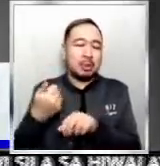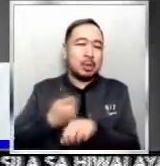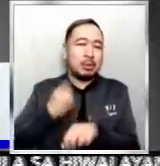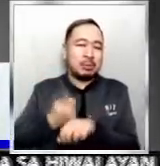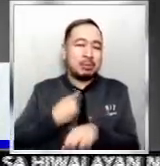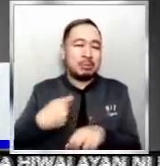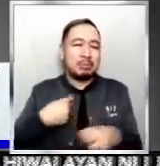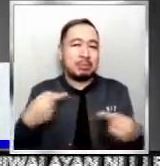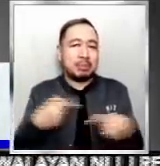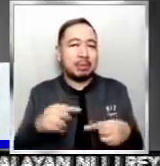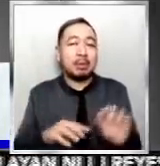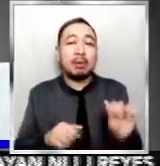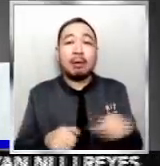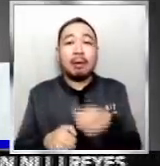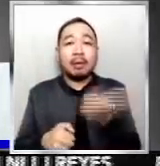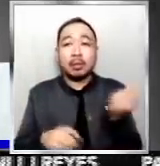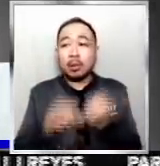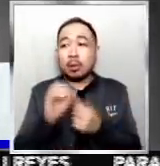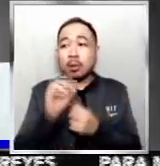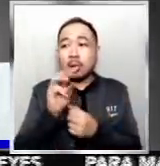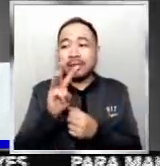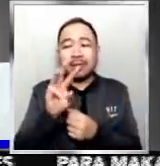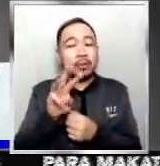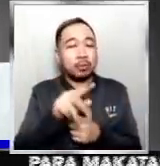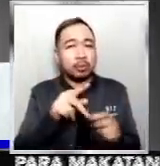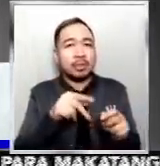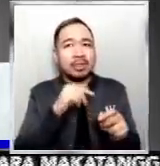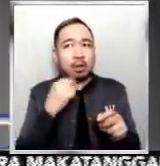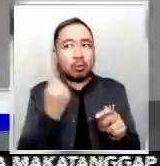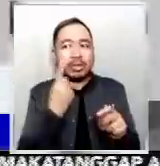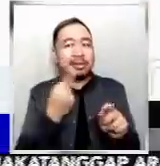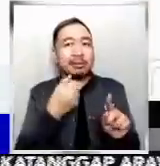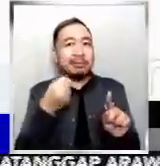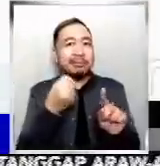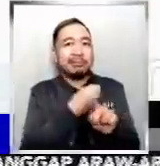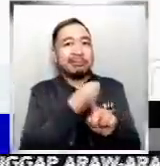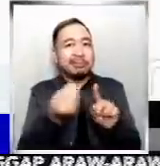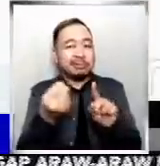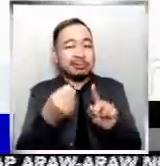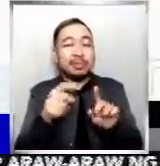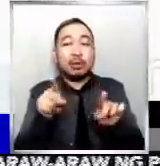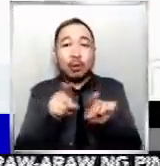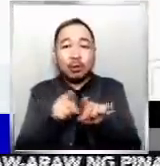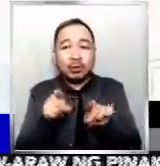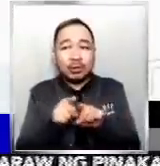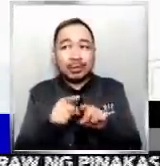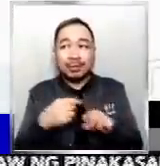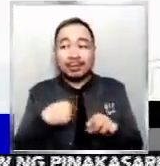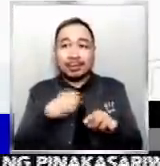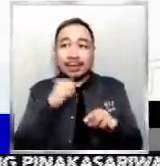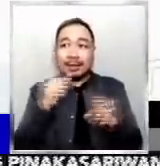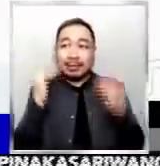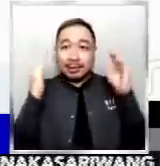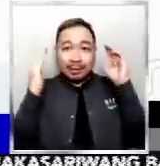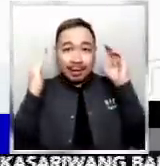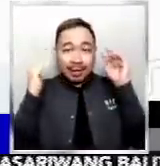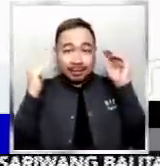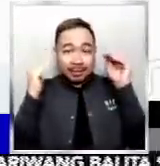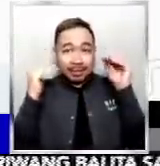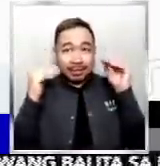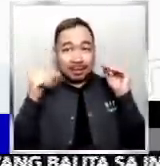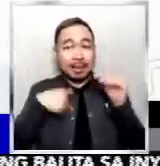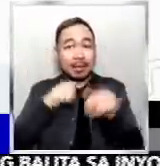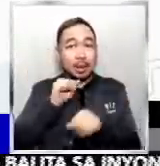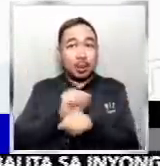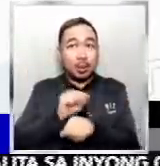Annalyn, hindi lang daw sinasaktan. Hindi ko po sukat akalain na yung magiging trabaho ko doon, na isa pala akong babalot